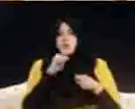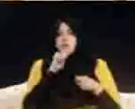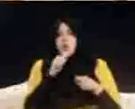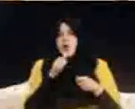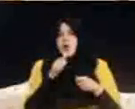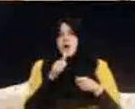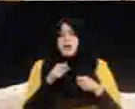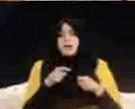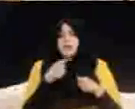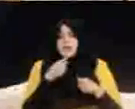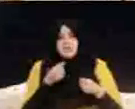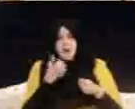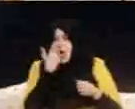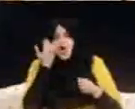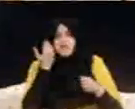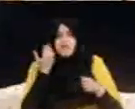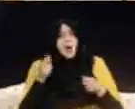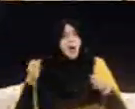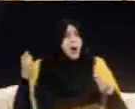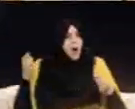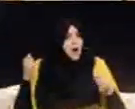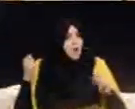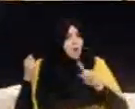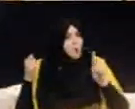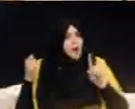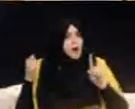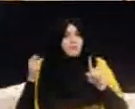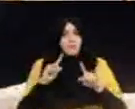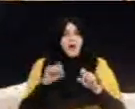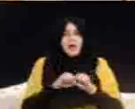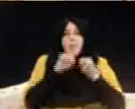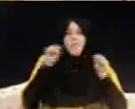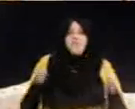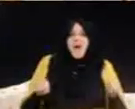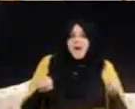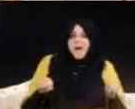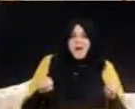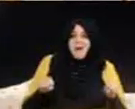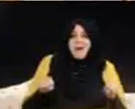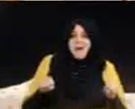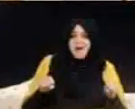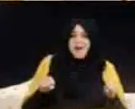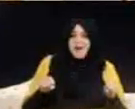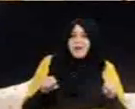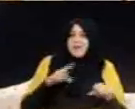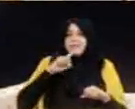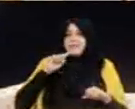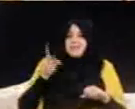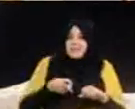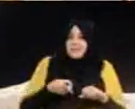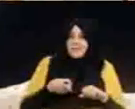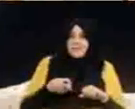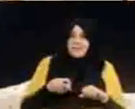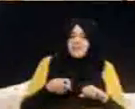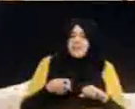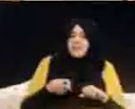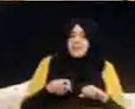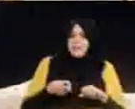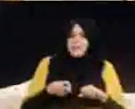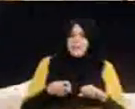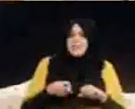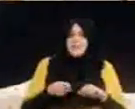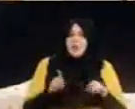استخدام لسيف الحياء مرة أخرى. ما زلش واحد يستخدم السلطة المعنوية نتاعو ويفرض قواعد